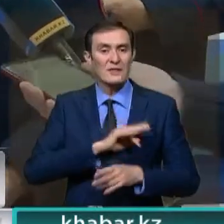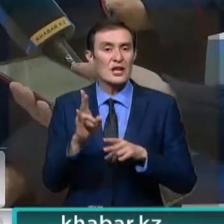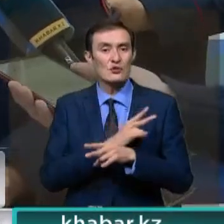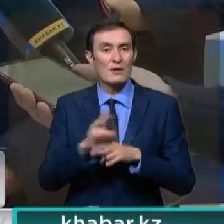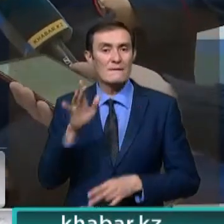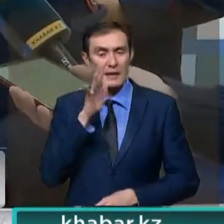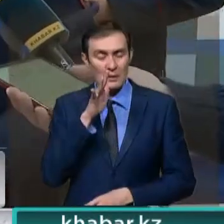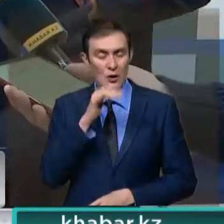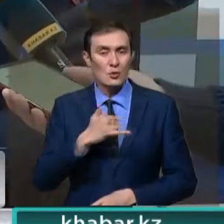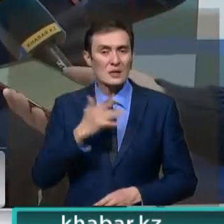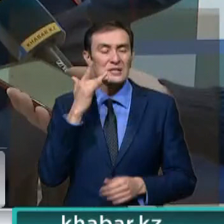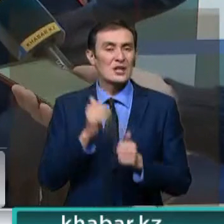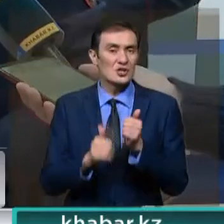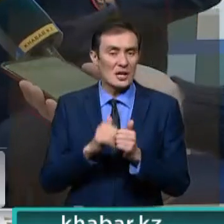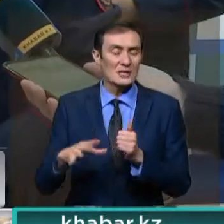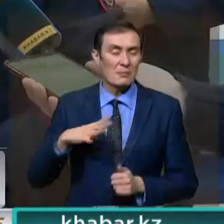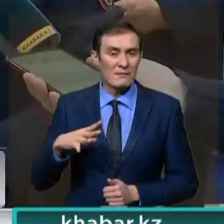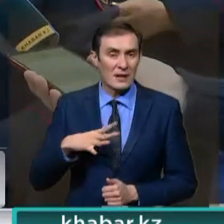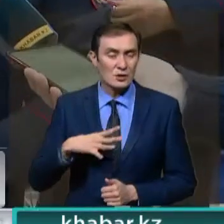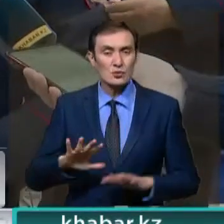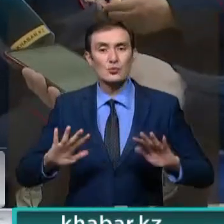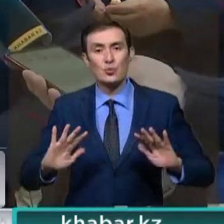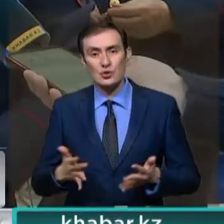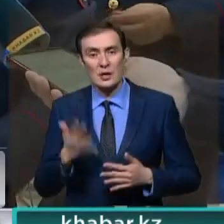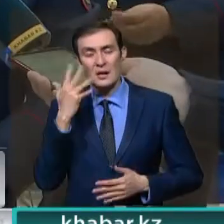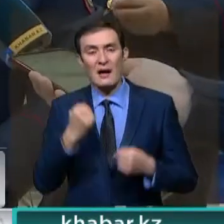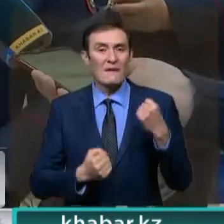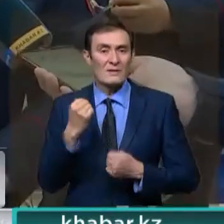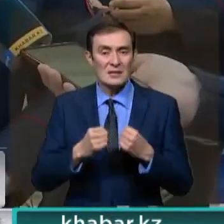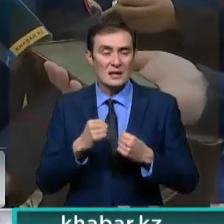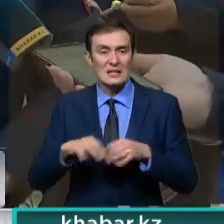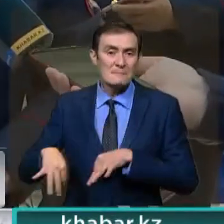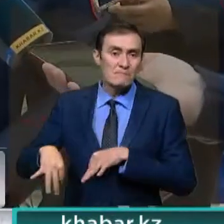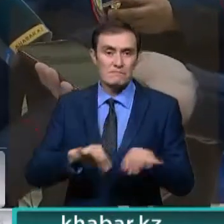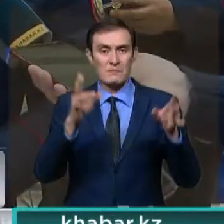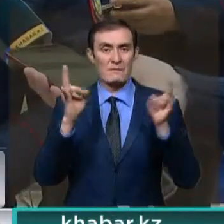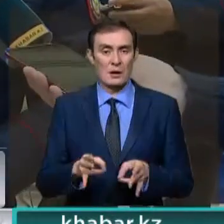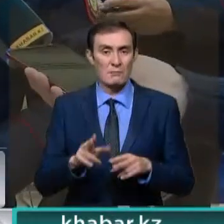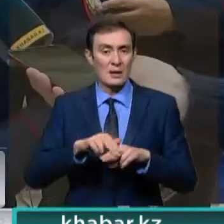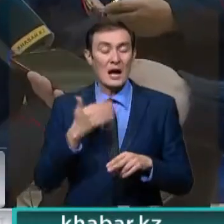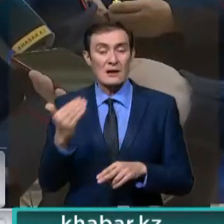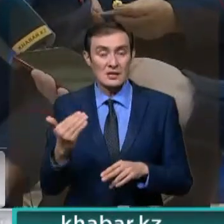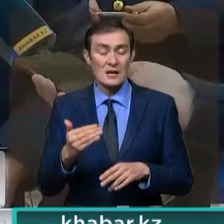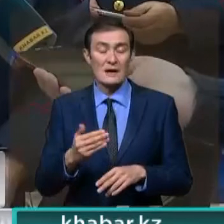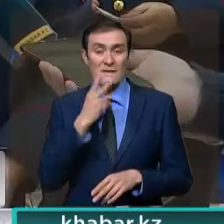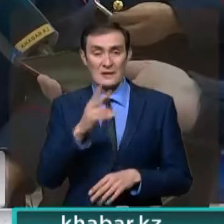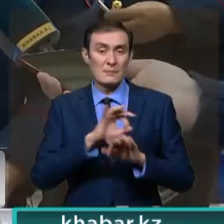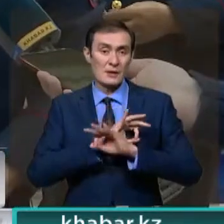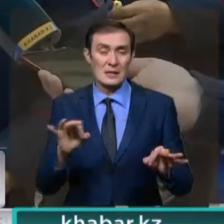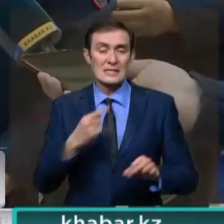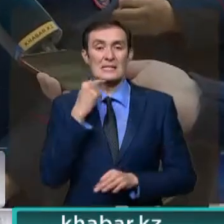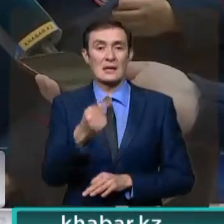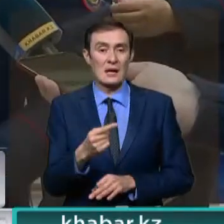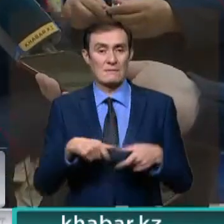время. У нас часто бывают моменты, когда водители сбивают наших сотрудников. А его будет в данном случае видно